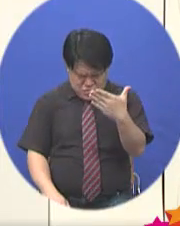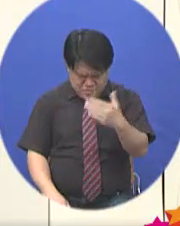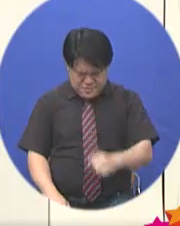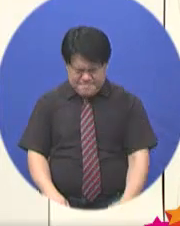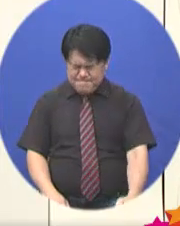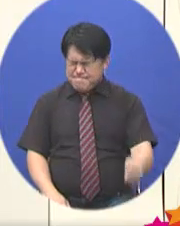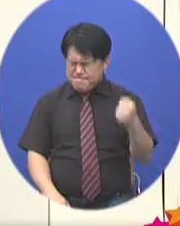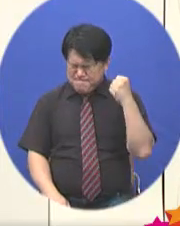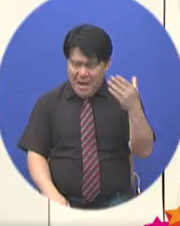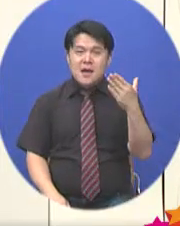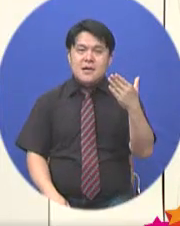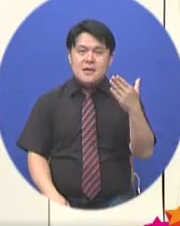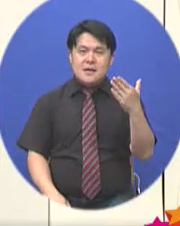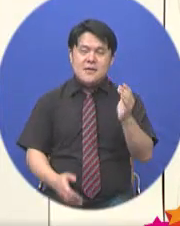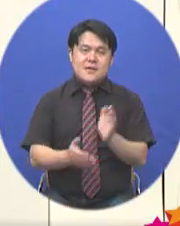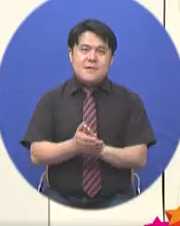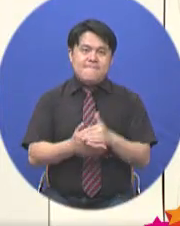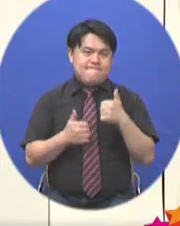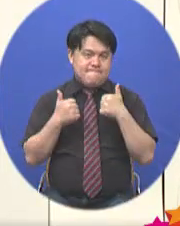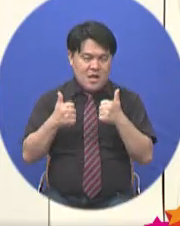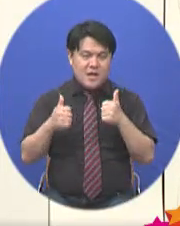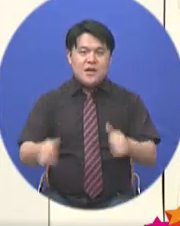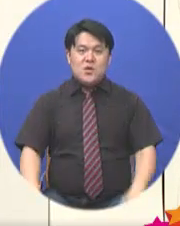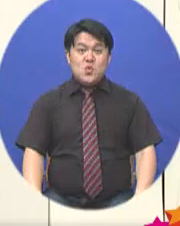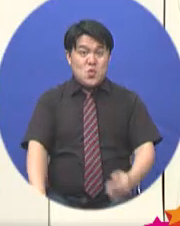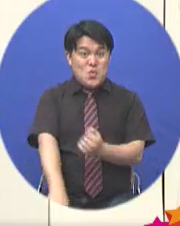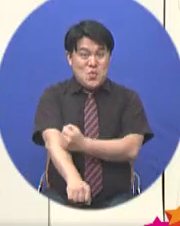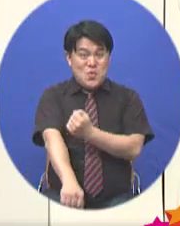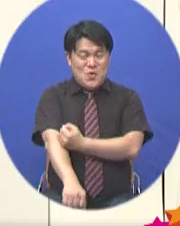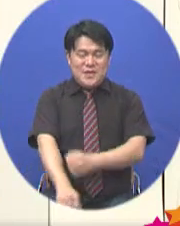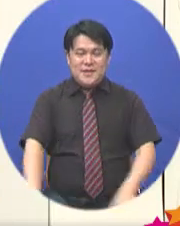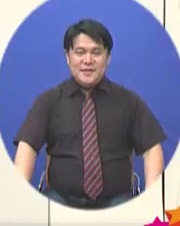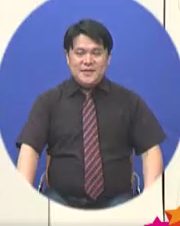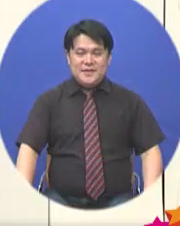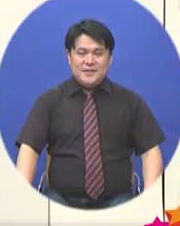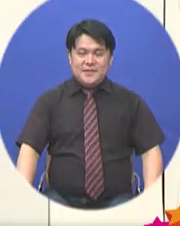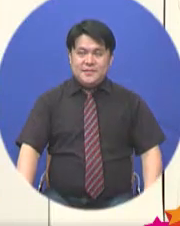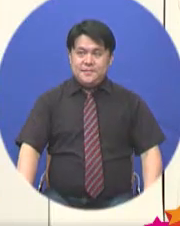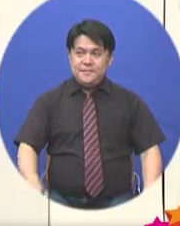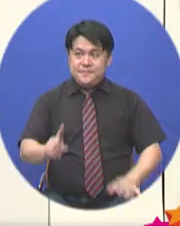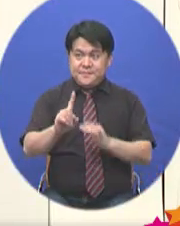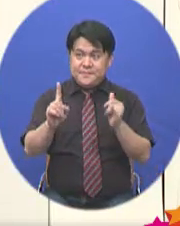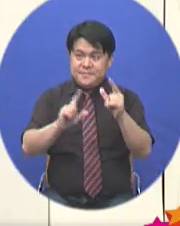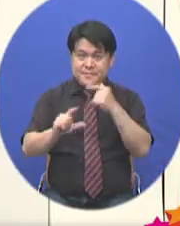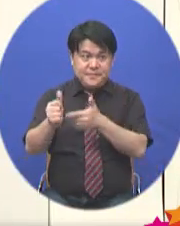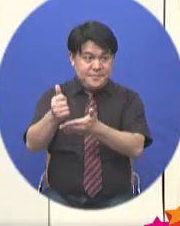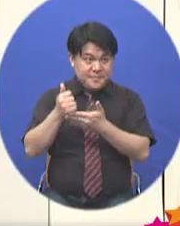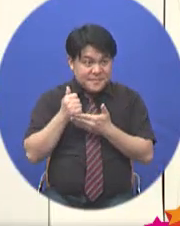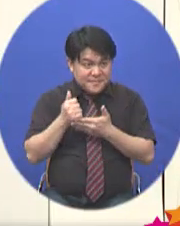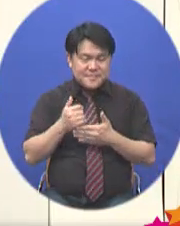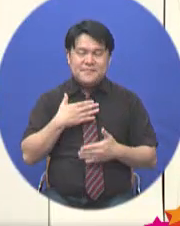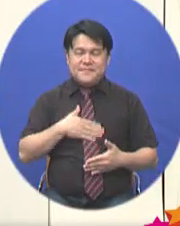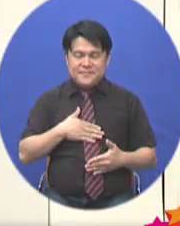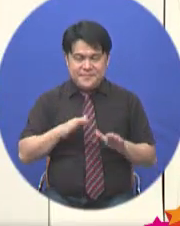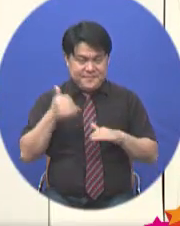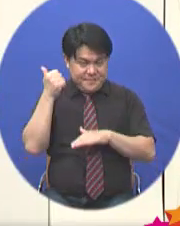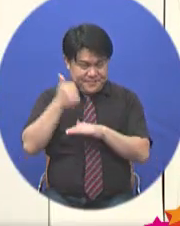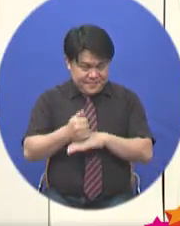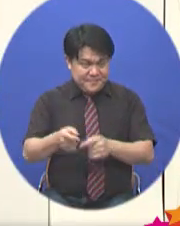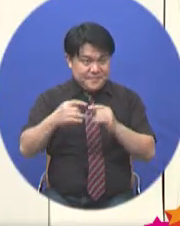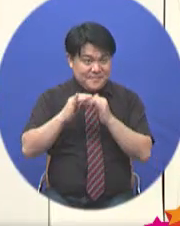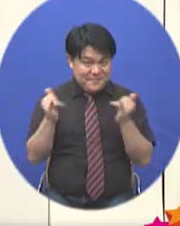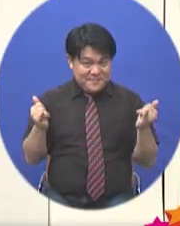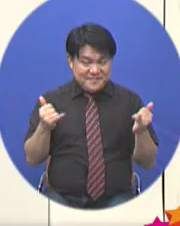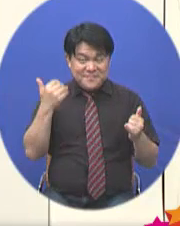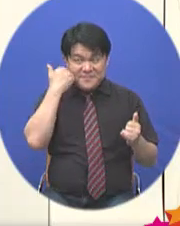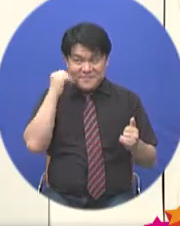9점, 보너스 9점. 네. 네. 수고하셨습니다. 네? 한 분만 더 모셔볼까요? 네. 오늘 네. 마지막 초대